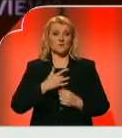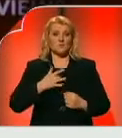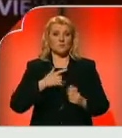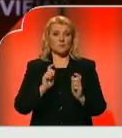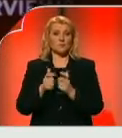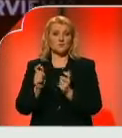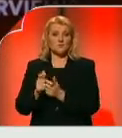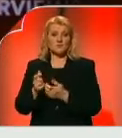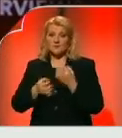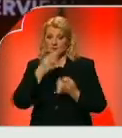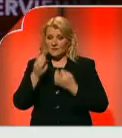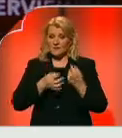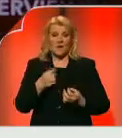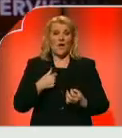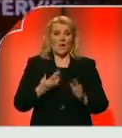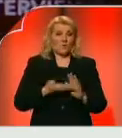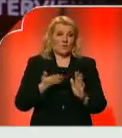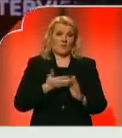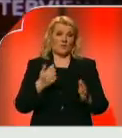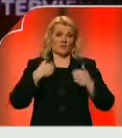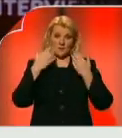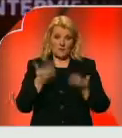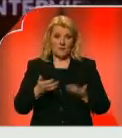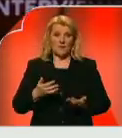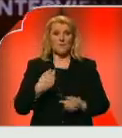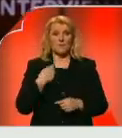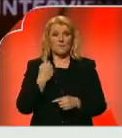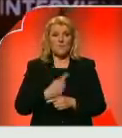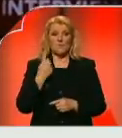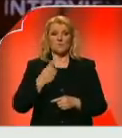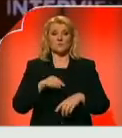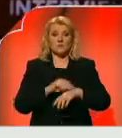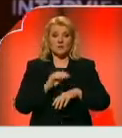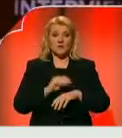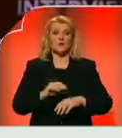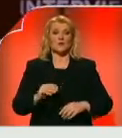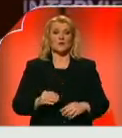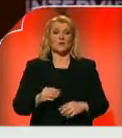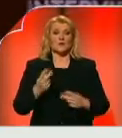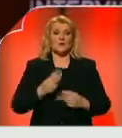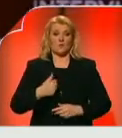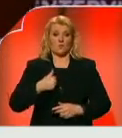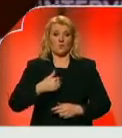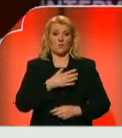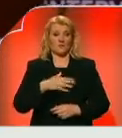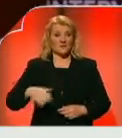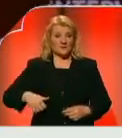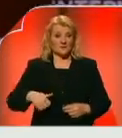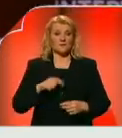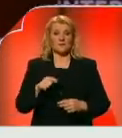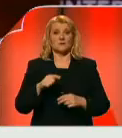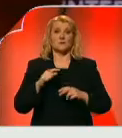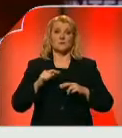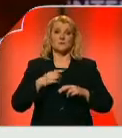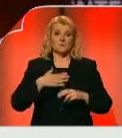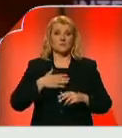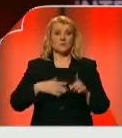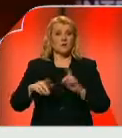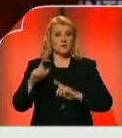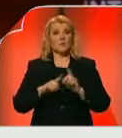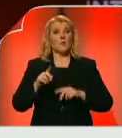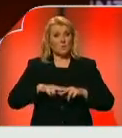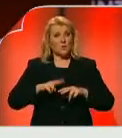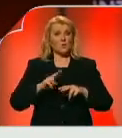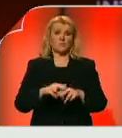samozřejmě nemám žádné podklady, já jsem jenom řekl a na tom trvám, že z mého pohledu, z pohledu ministra, ten postup probíhal